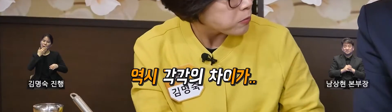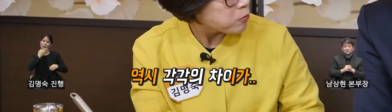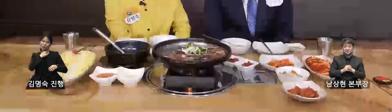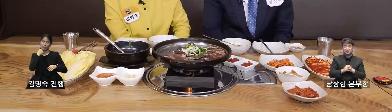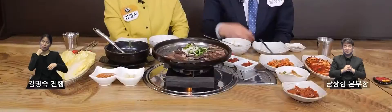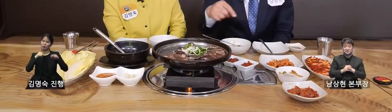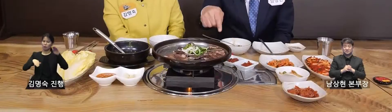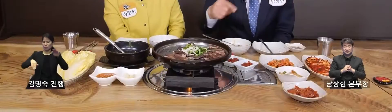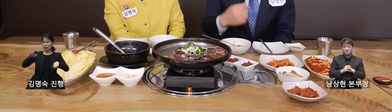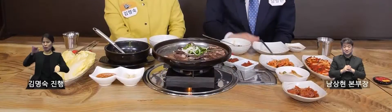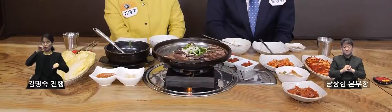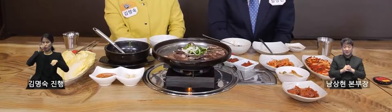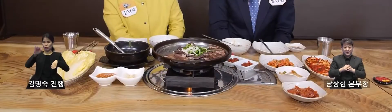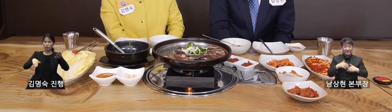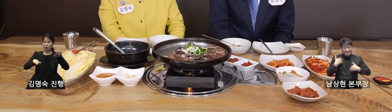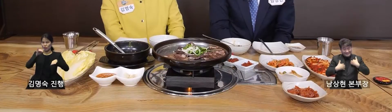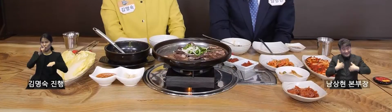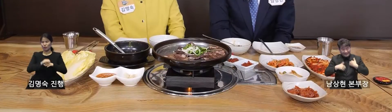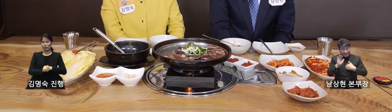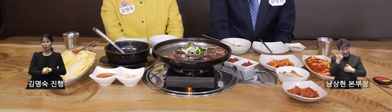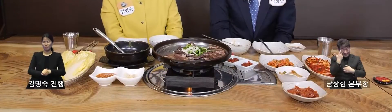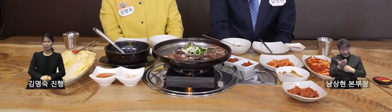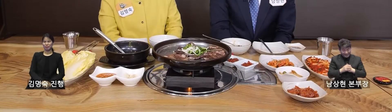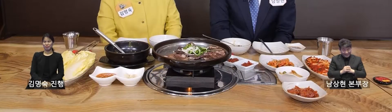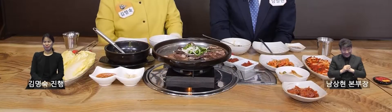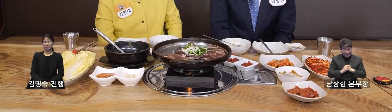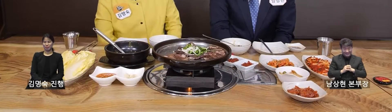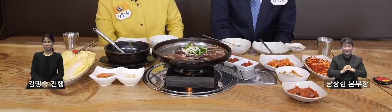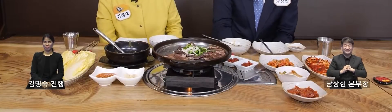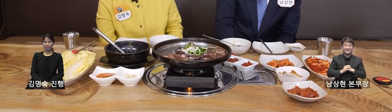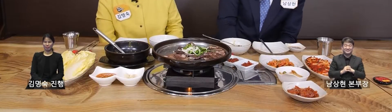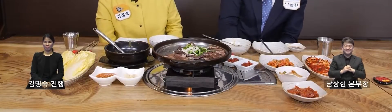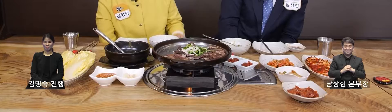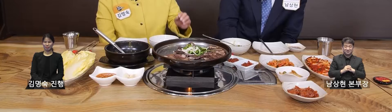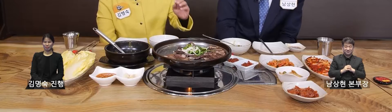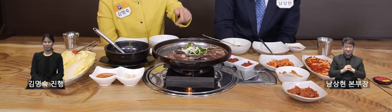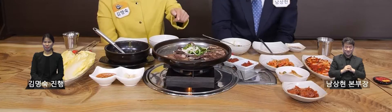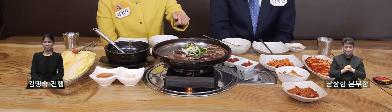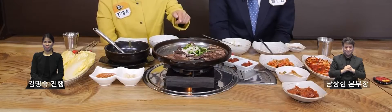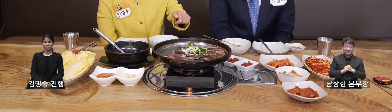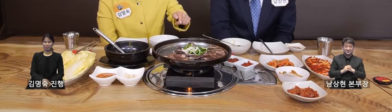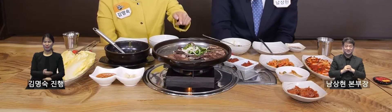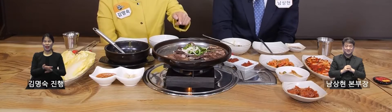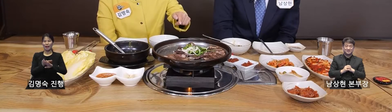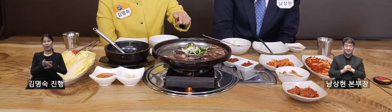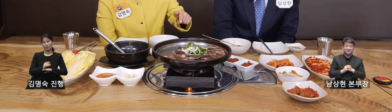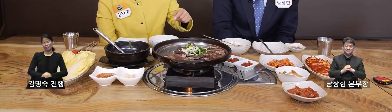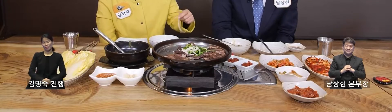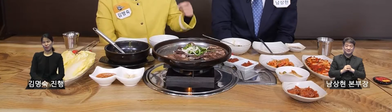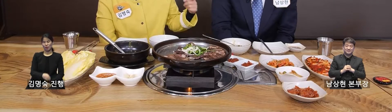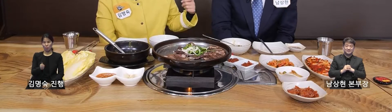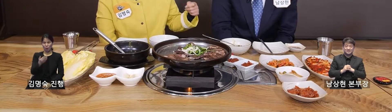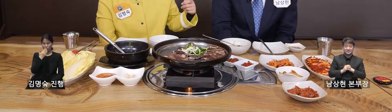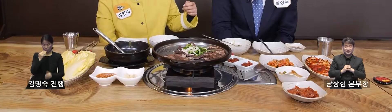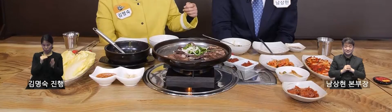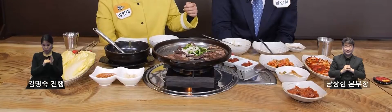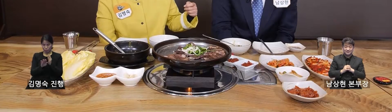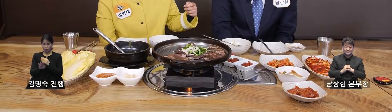있네요. 명랑해지죠. 네. 근데 이거 먹고